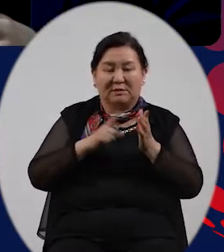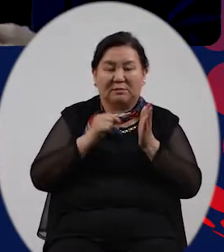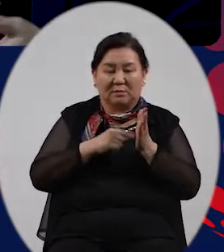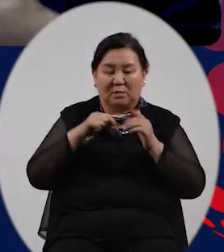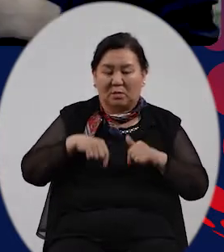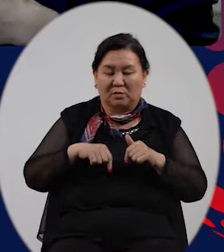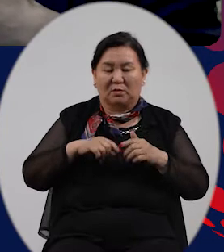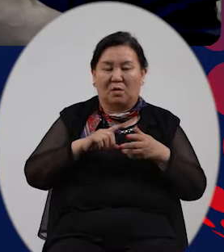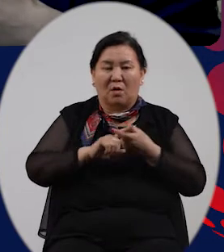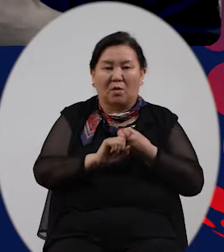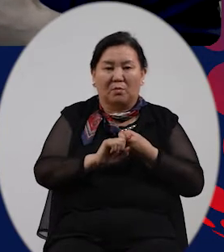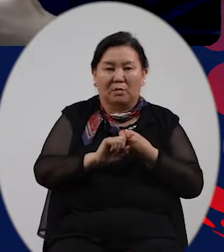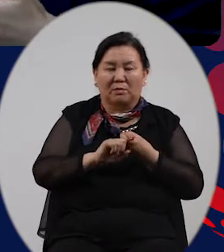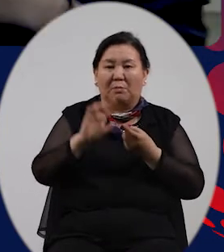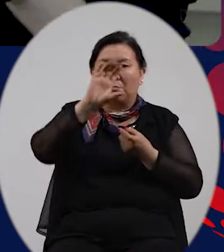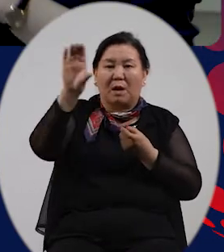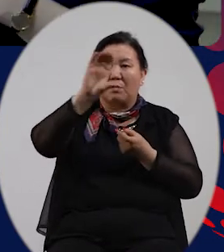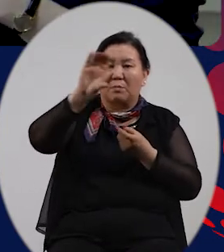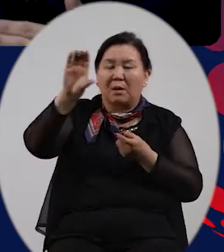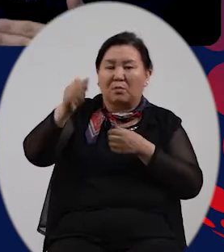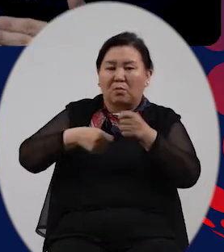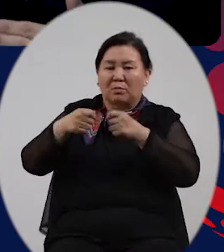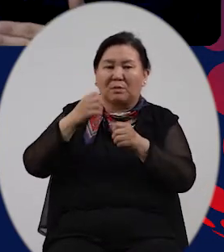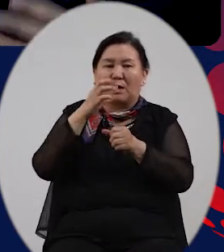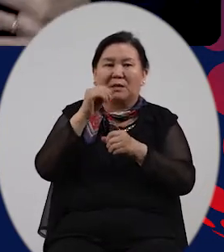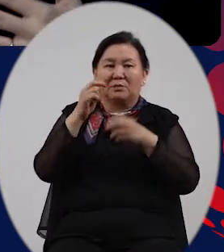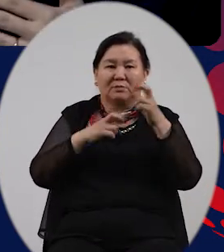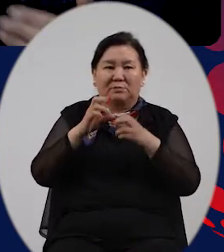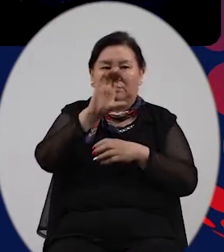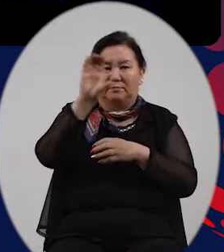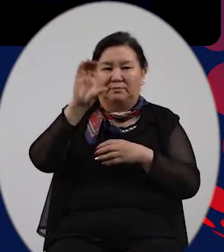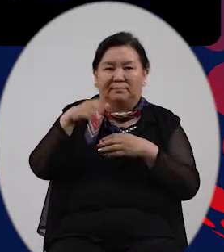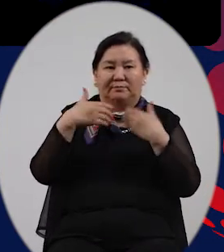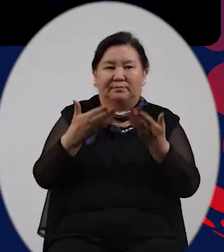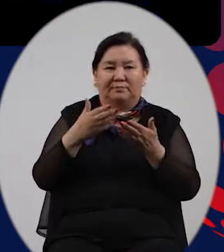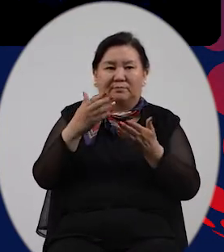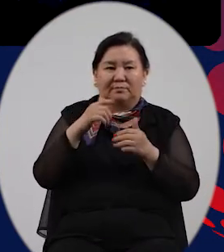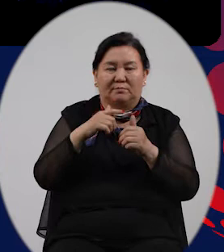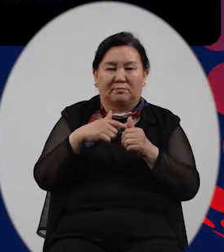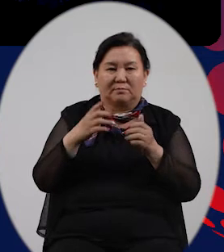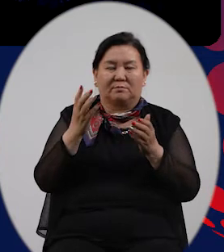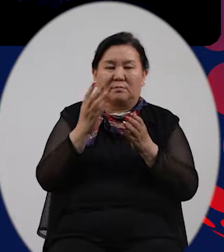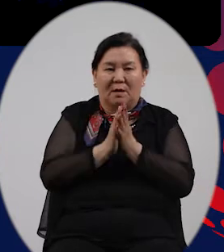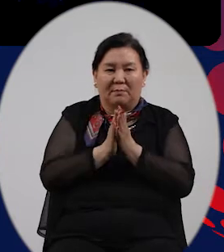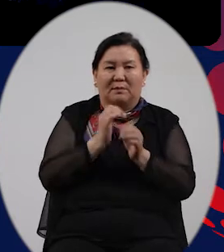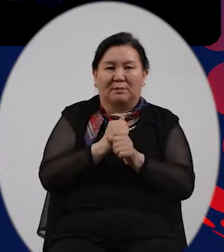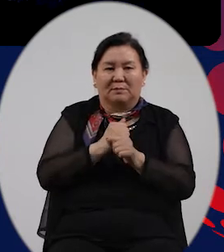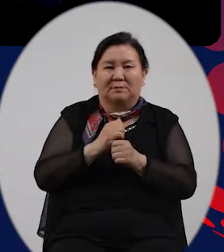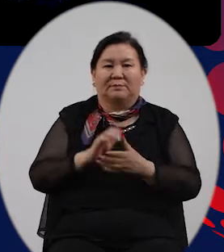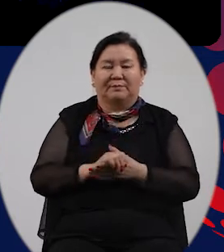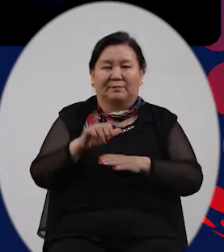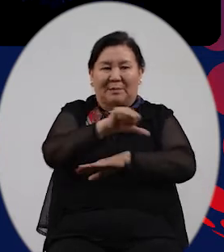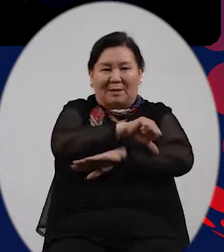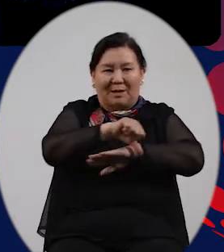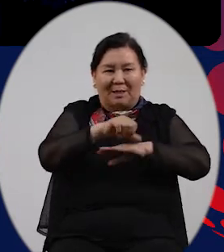ярьжсэн бол энтэй холбоотойгоор бол худалдаа аж үйлдвэрийн танхимдаа холбоотой ажиллах нь байна. За